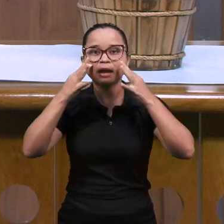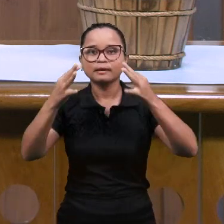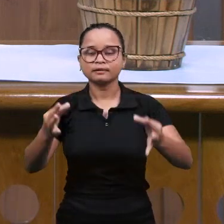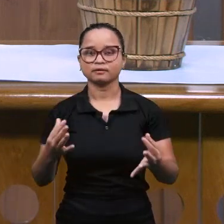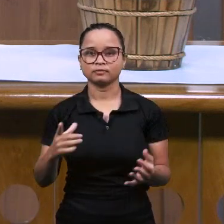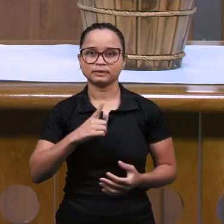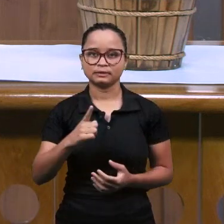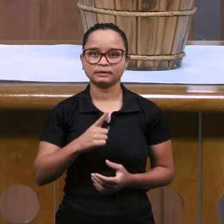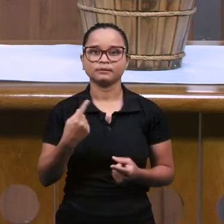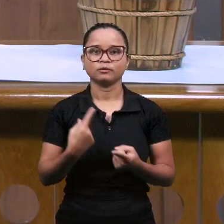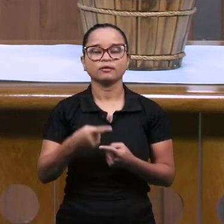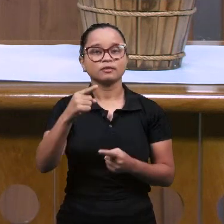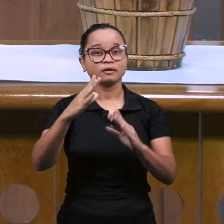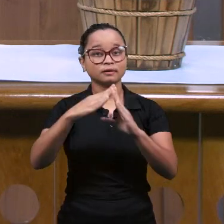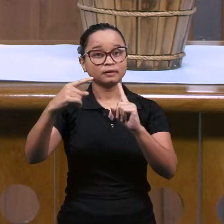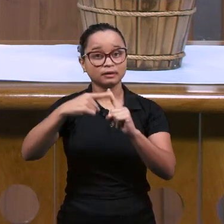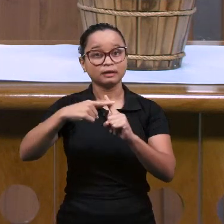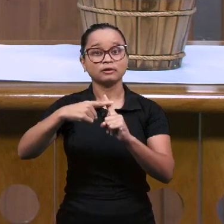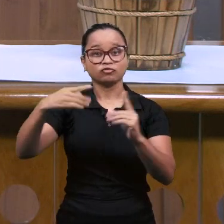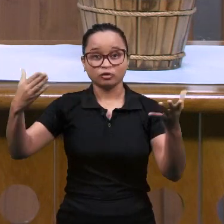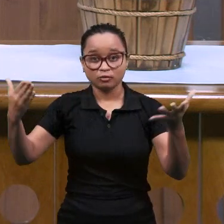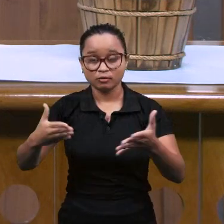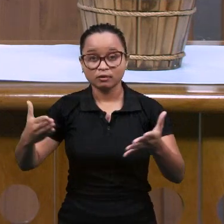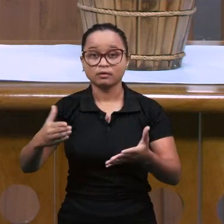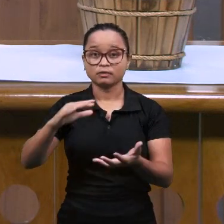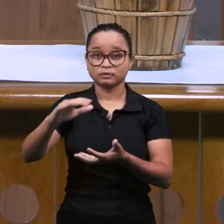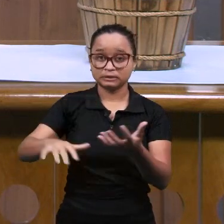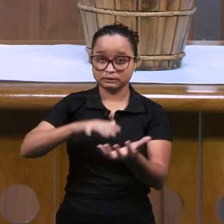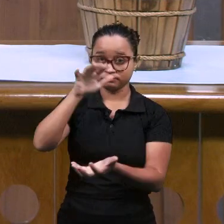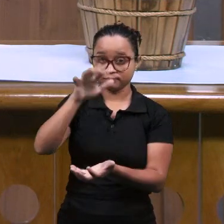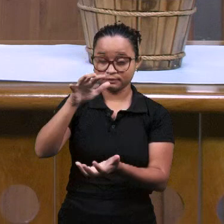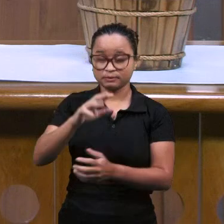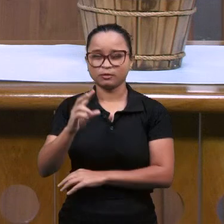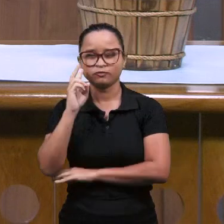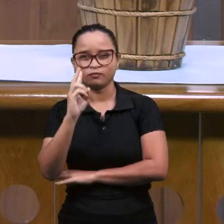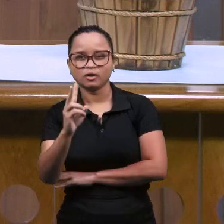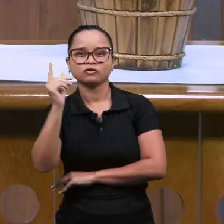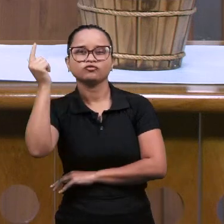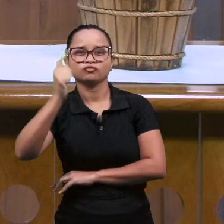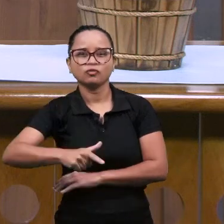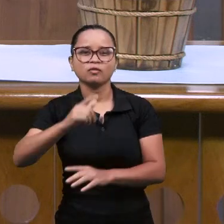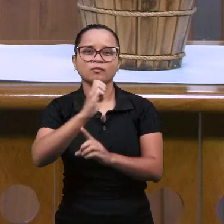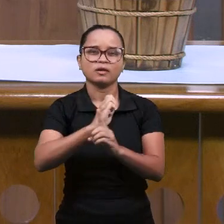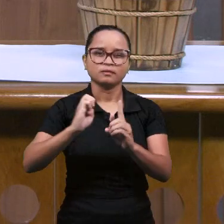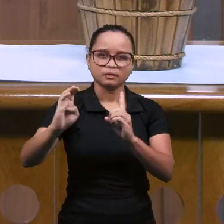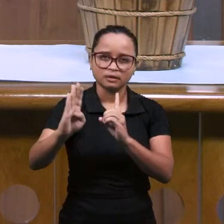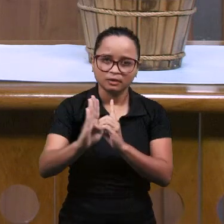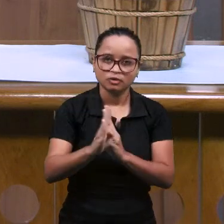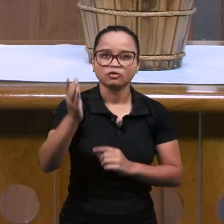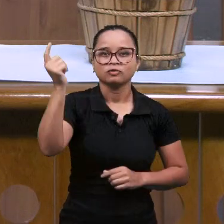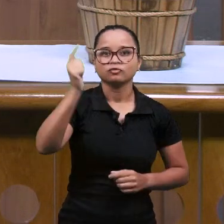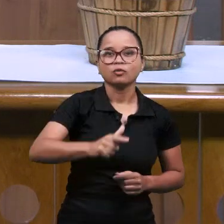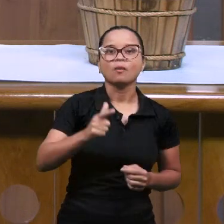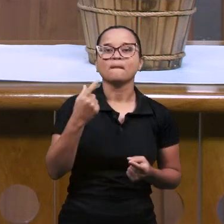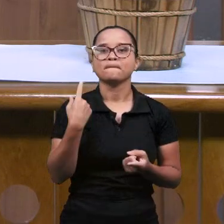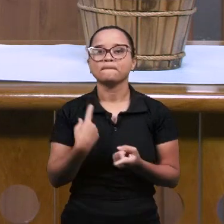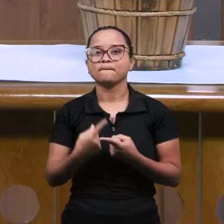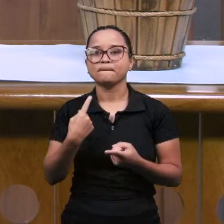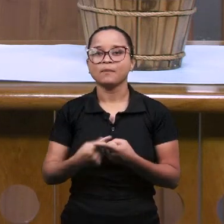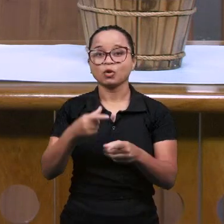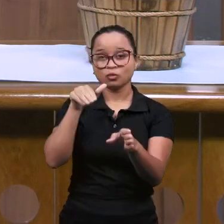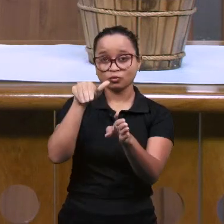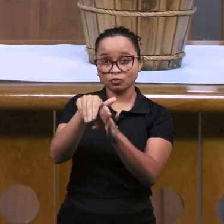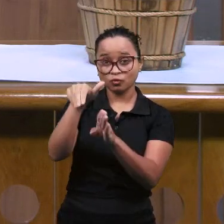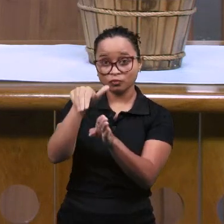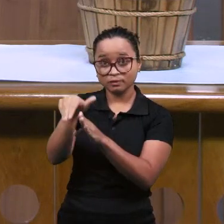aux frères et sœurs pour être attentifs. Vous qui êtes à l'église, maintenant vous regardez via satellite. Vous pouvez revenir et regarder